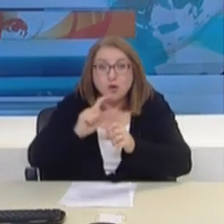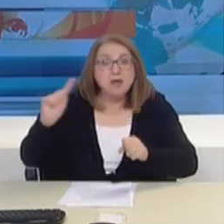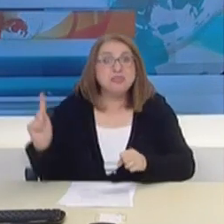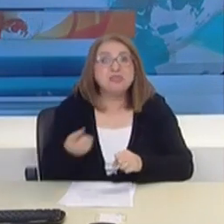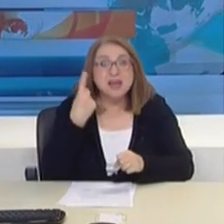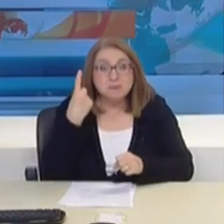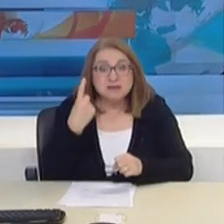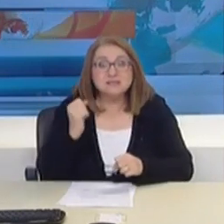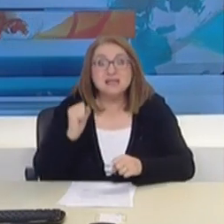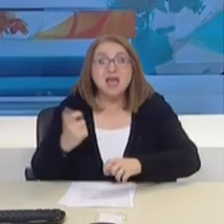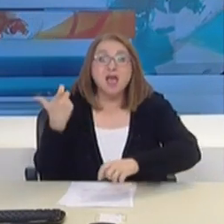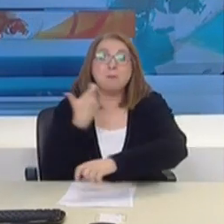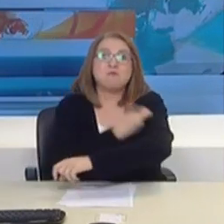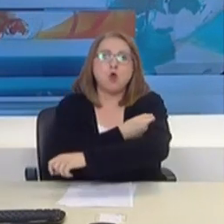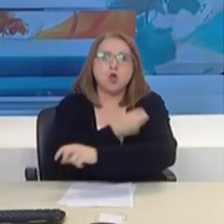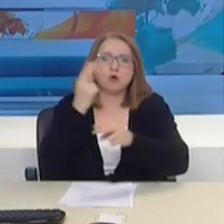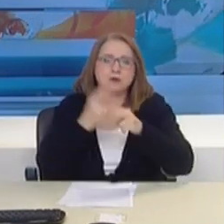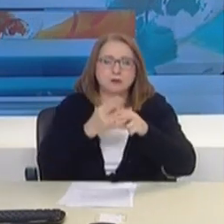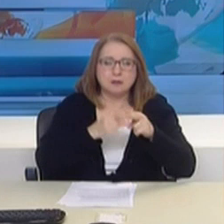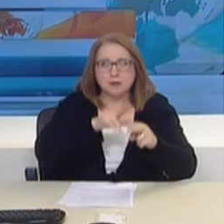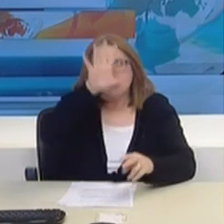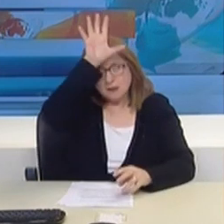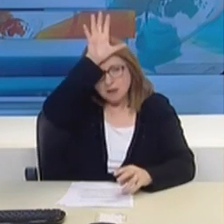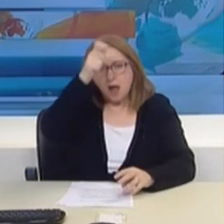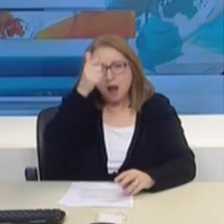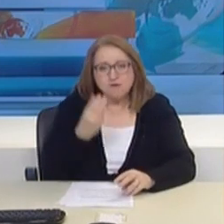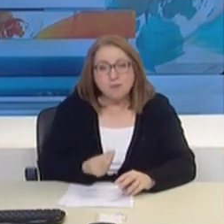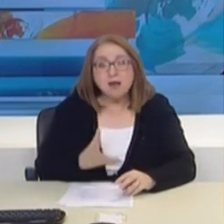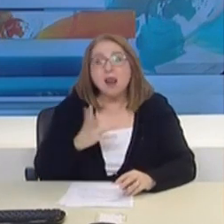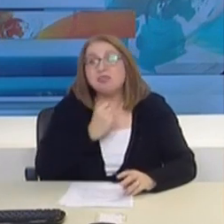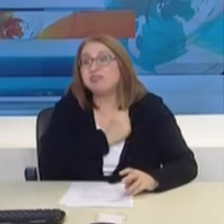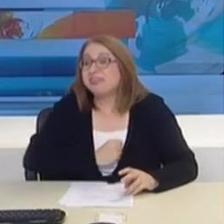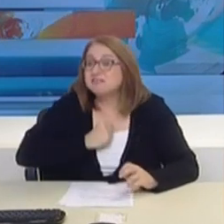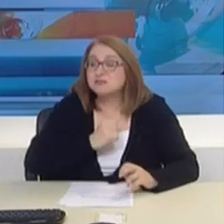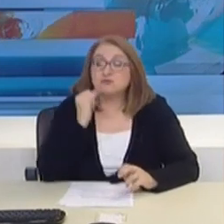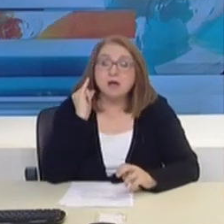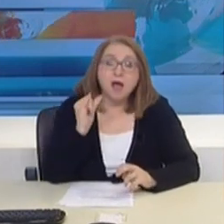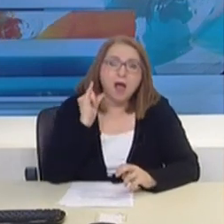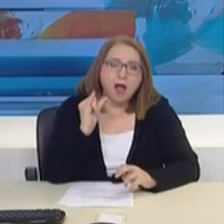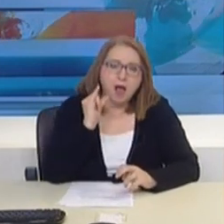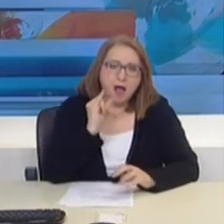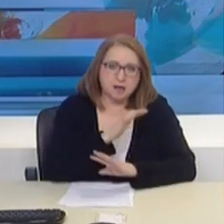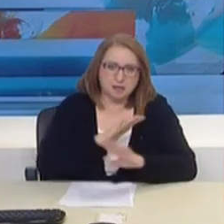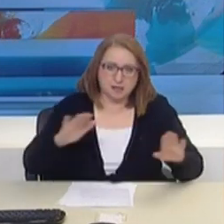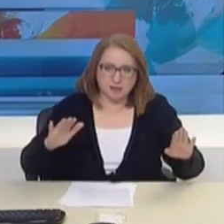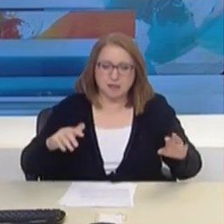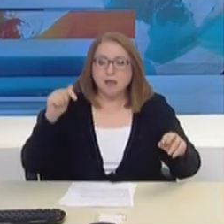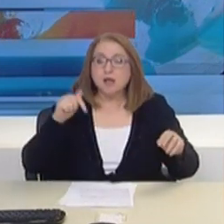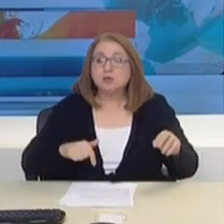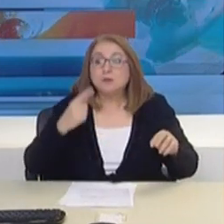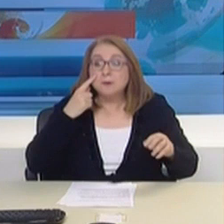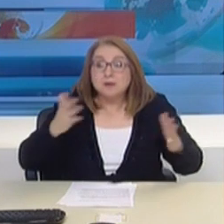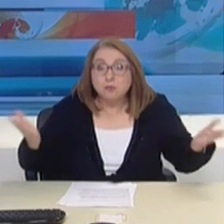το οποίο δυστυχώς αργεί. Πρέπει να χρησιμοποιήσουμε το χρόνο που έχουμε ήδη αγοράσει με τα μέτρα για τη μαζική